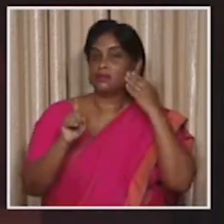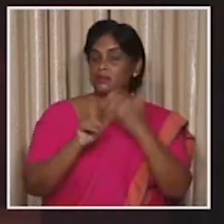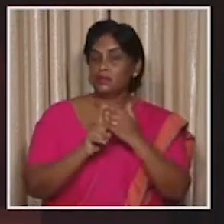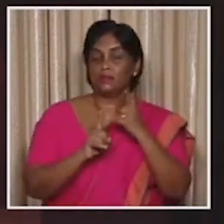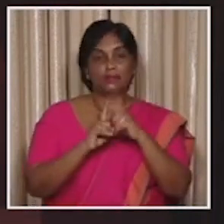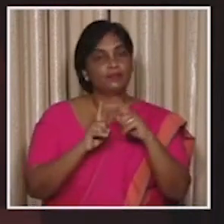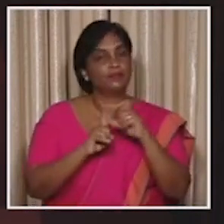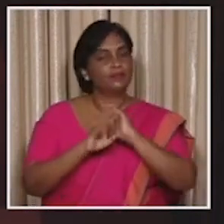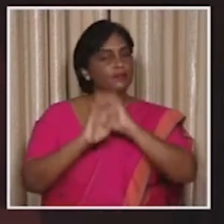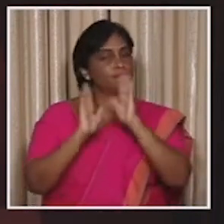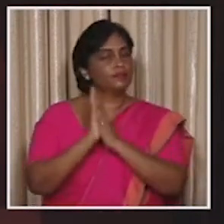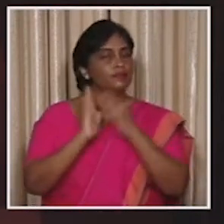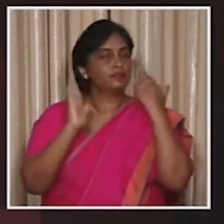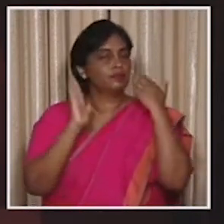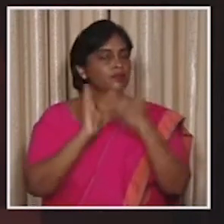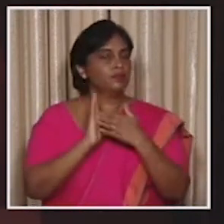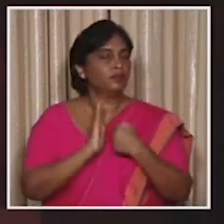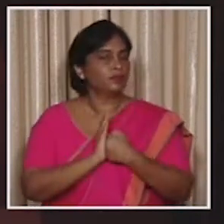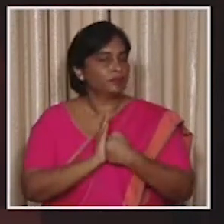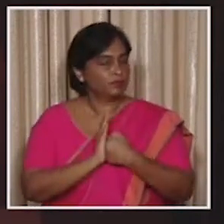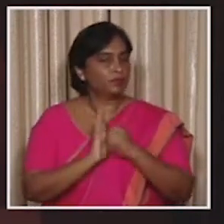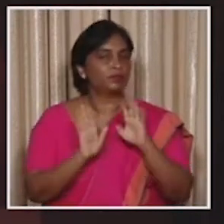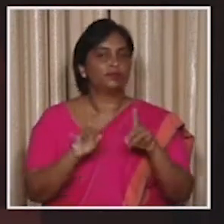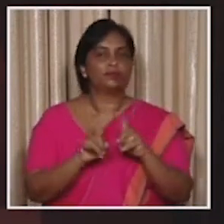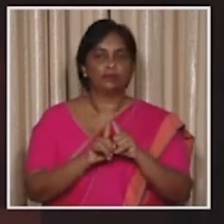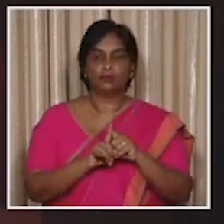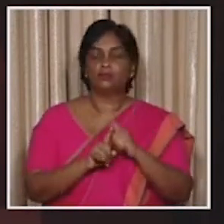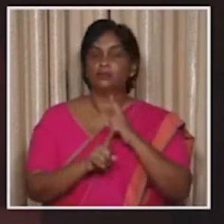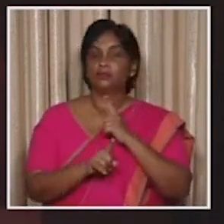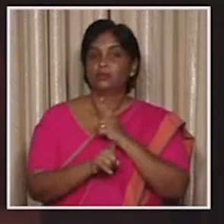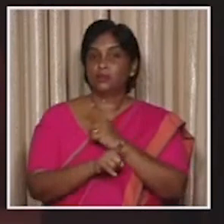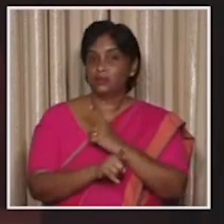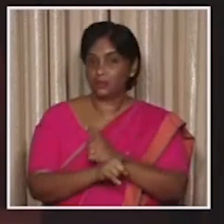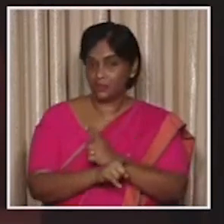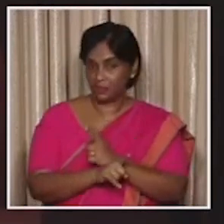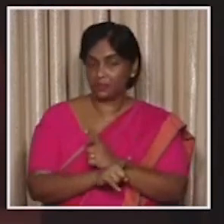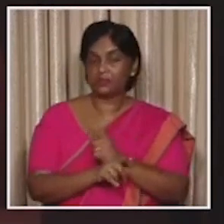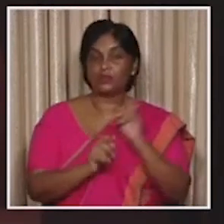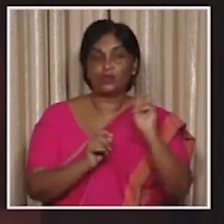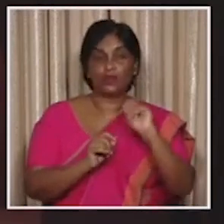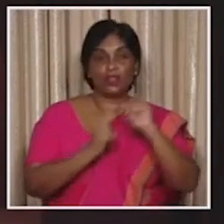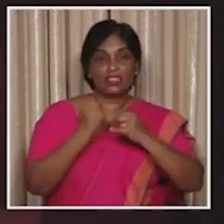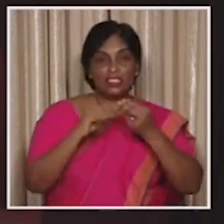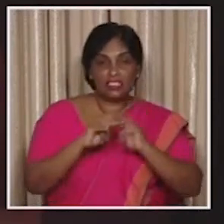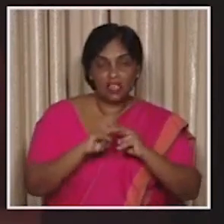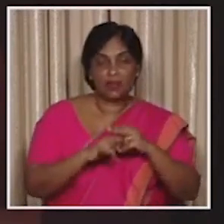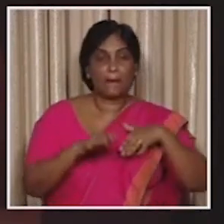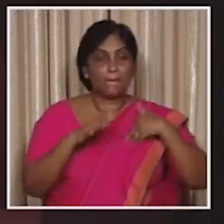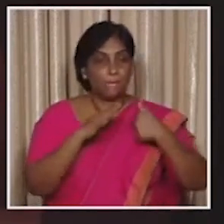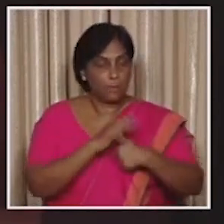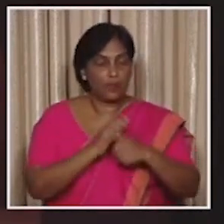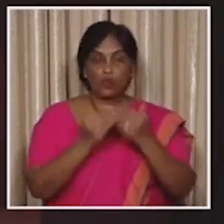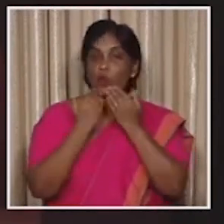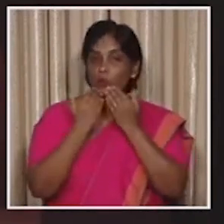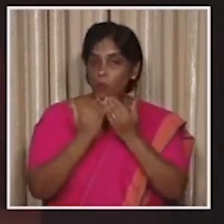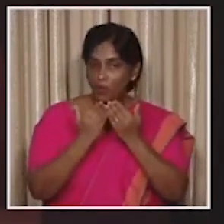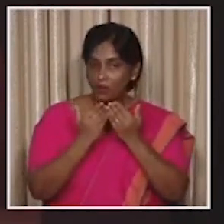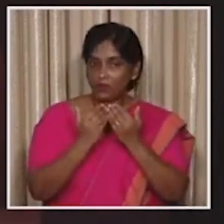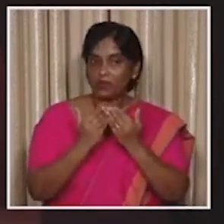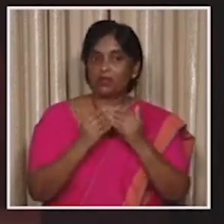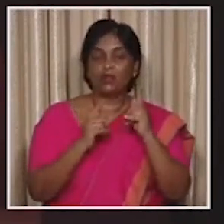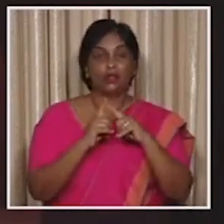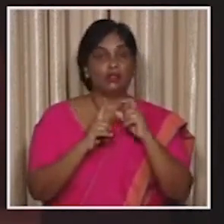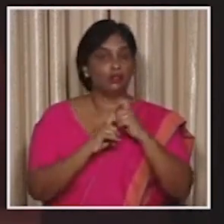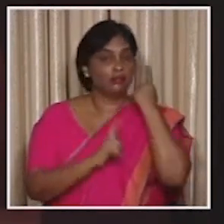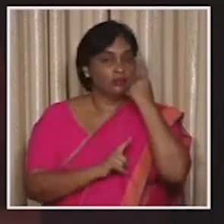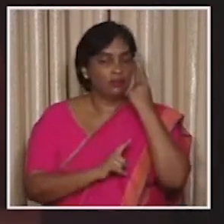අධ්‍යාපන ශාස්ත්‍රයටම කරන උපහාරයක් හැටියට අනද්යන ගුරු විදුහල්පති උපදේශක